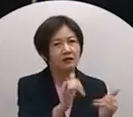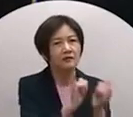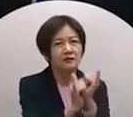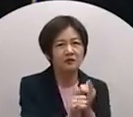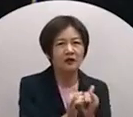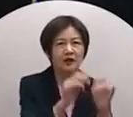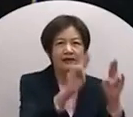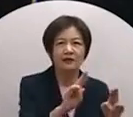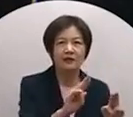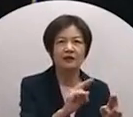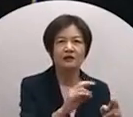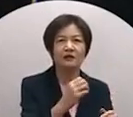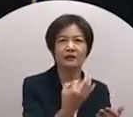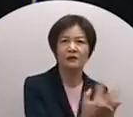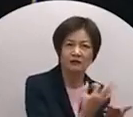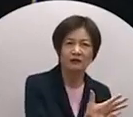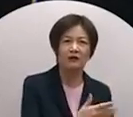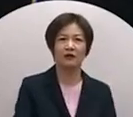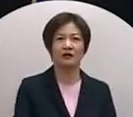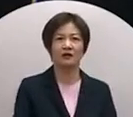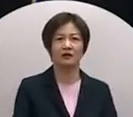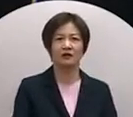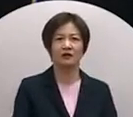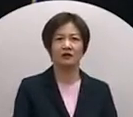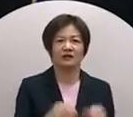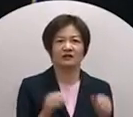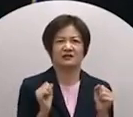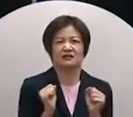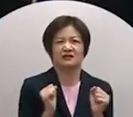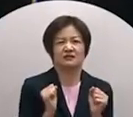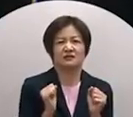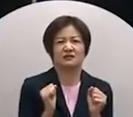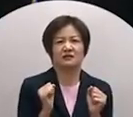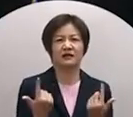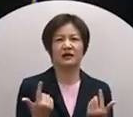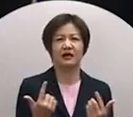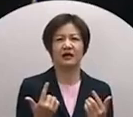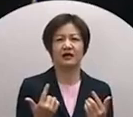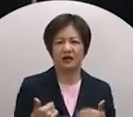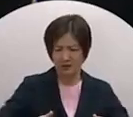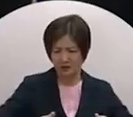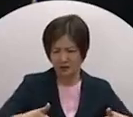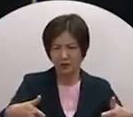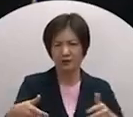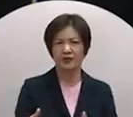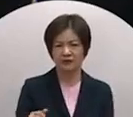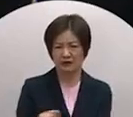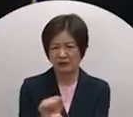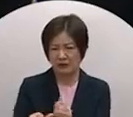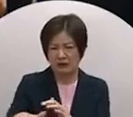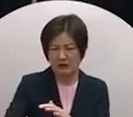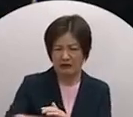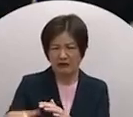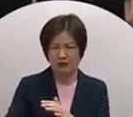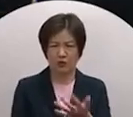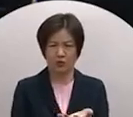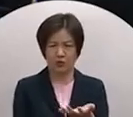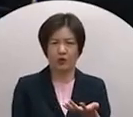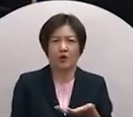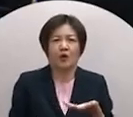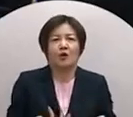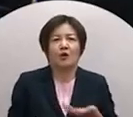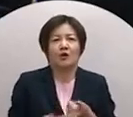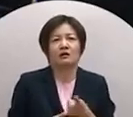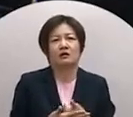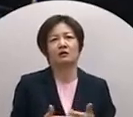力，非常在寒冷中还去挖路边的木块来起火。那我